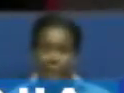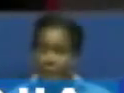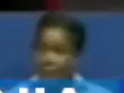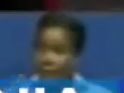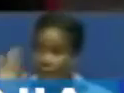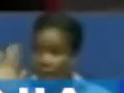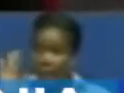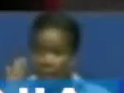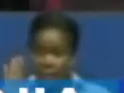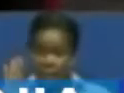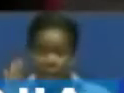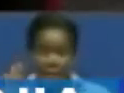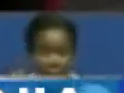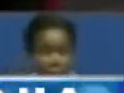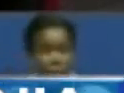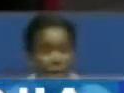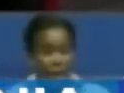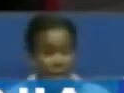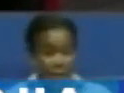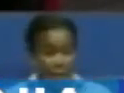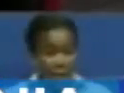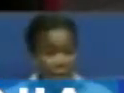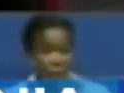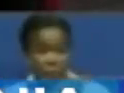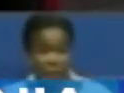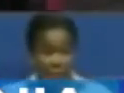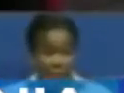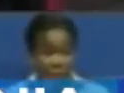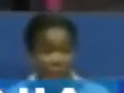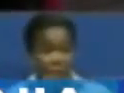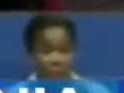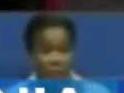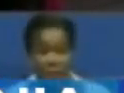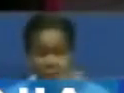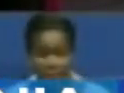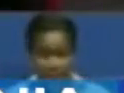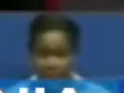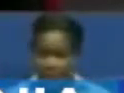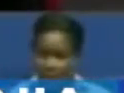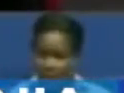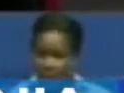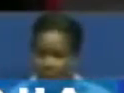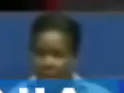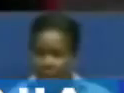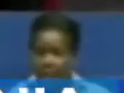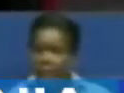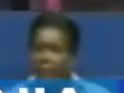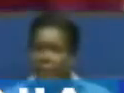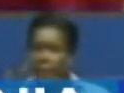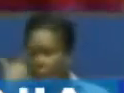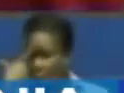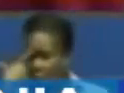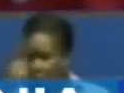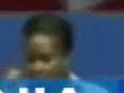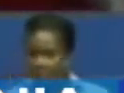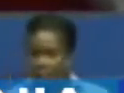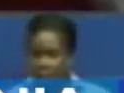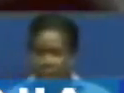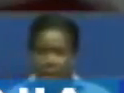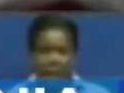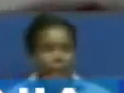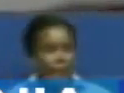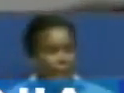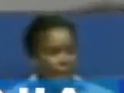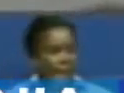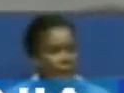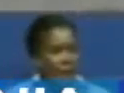kazi zangu za urais wa Jamhuri ya Muungano wa Tanzania kwa uaminifu na kutimiza wajibu wa kazi